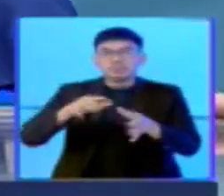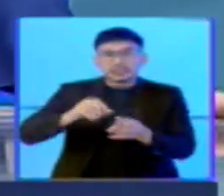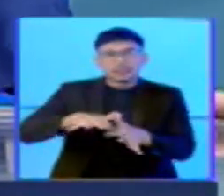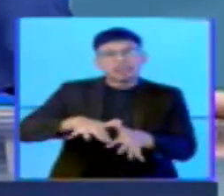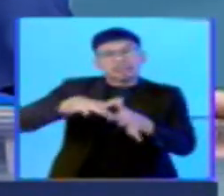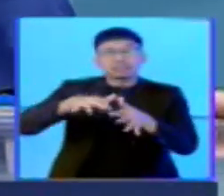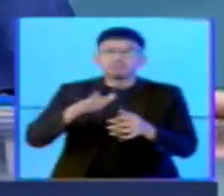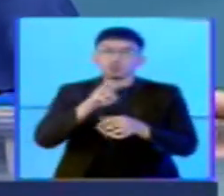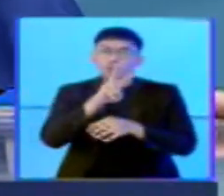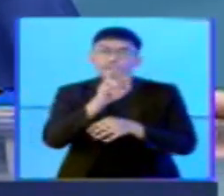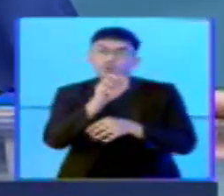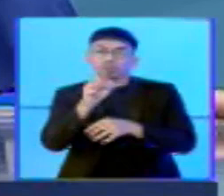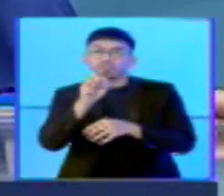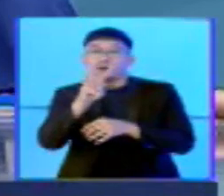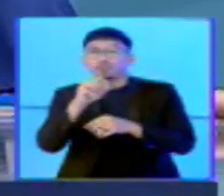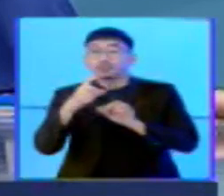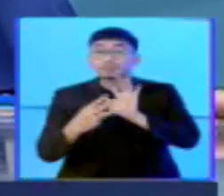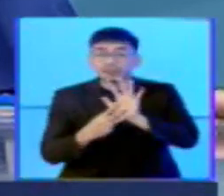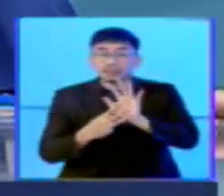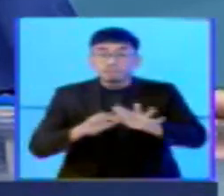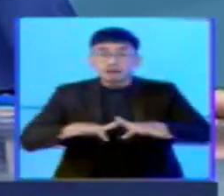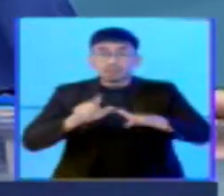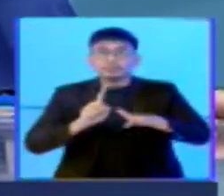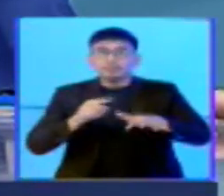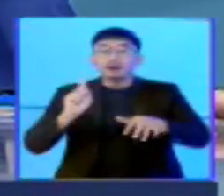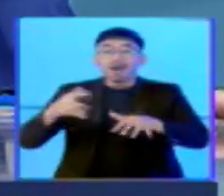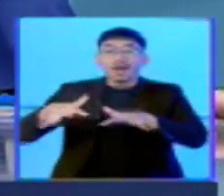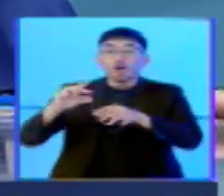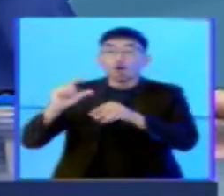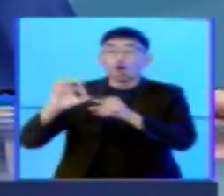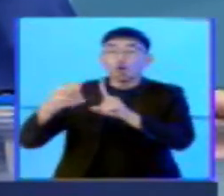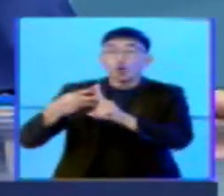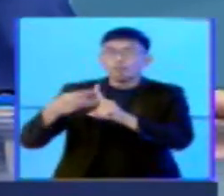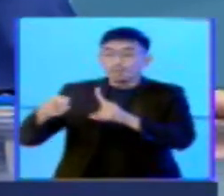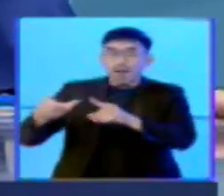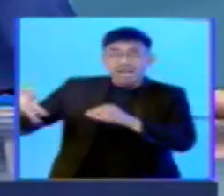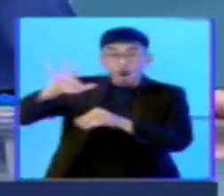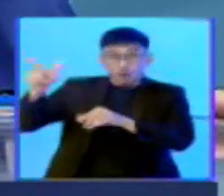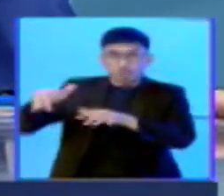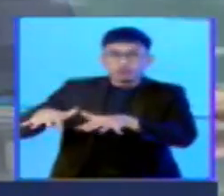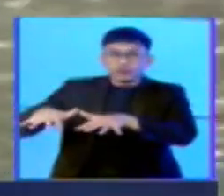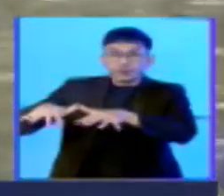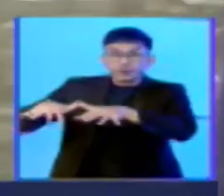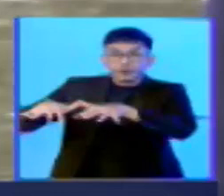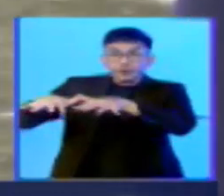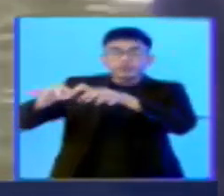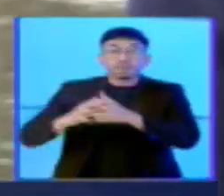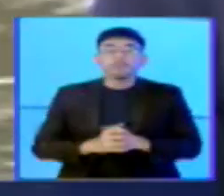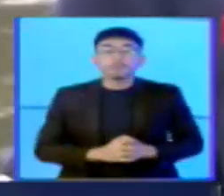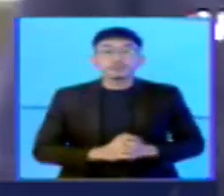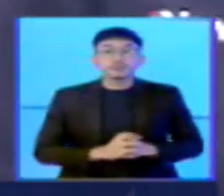hingga 30 cm banjir terjadi akibat aerob atau pasang air laut di